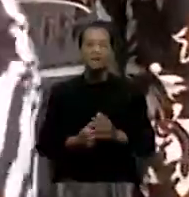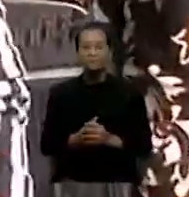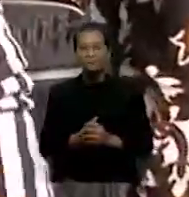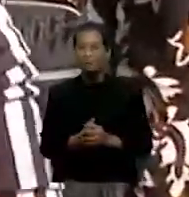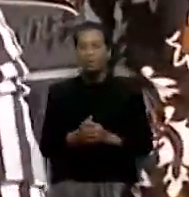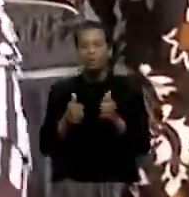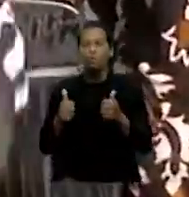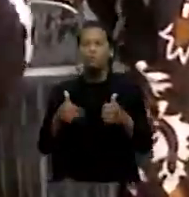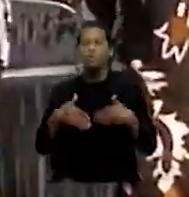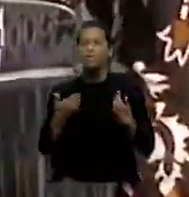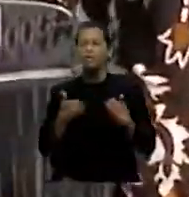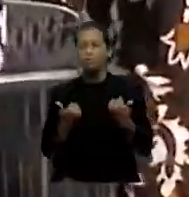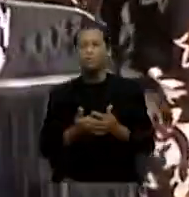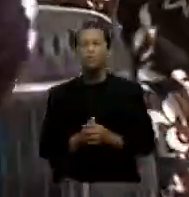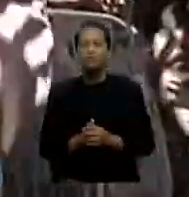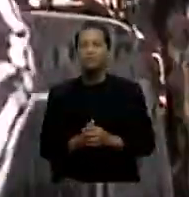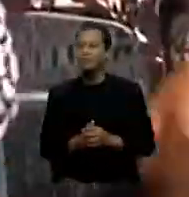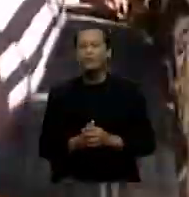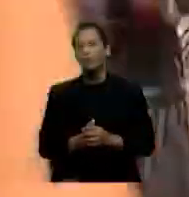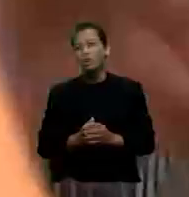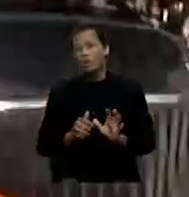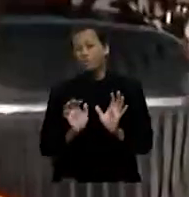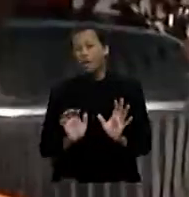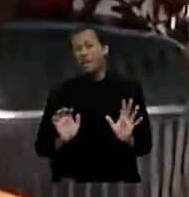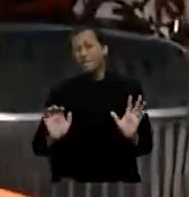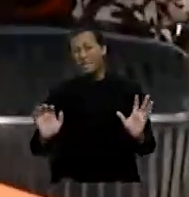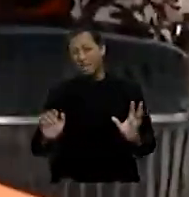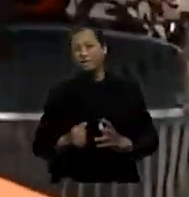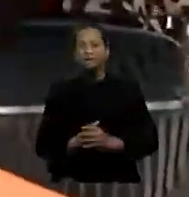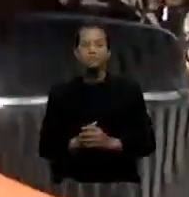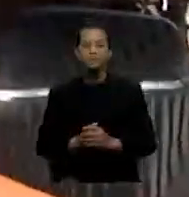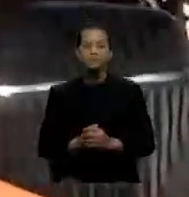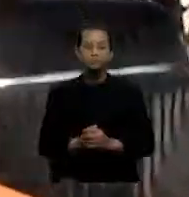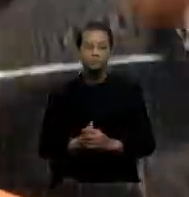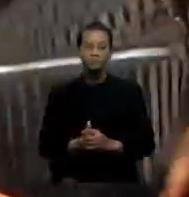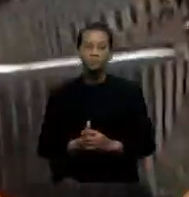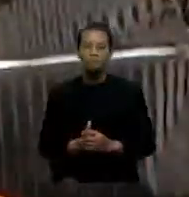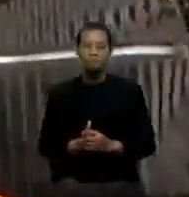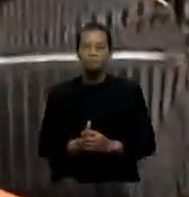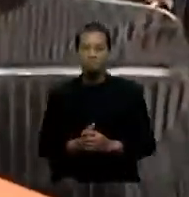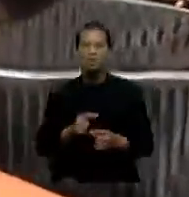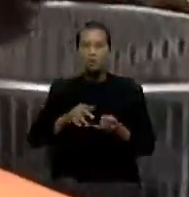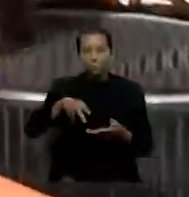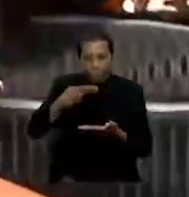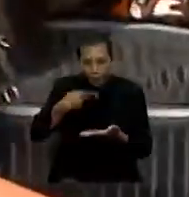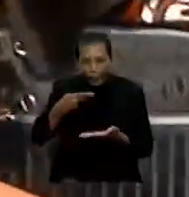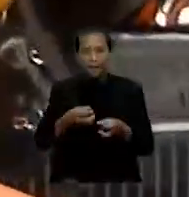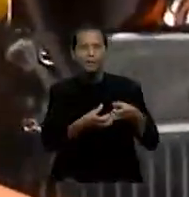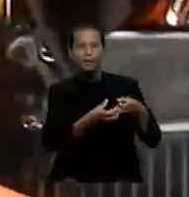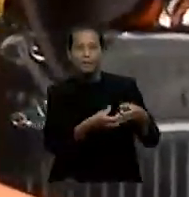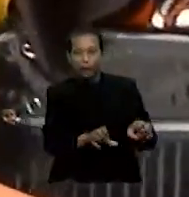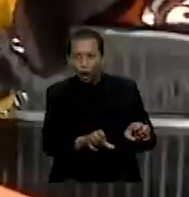Dadang. Banyak. Apa gak kuat? Mie ayam, kerang telur,